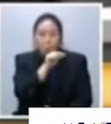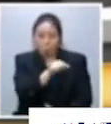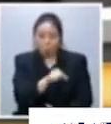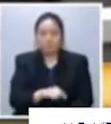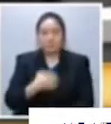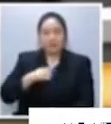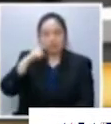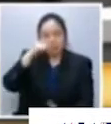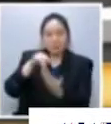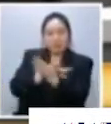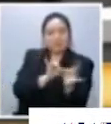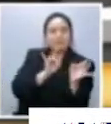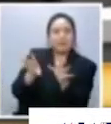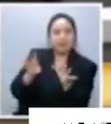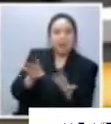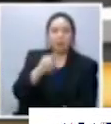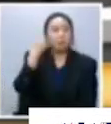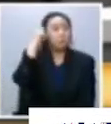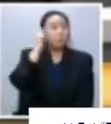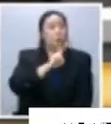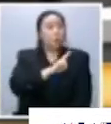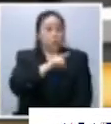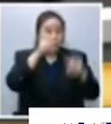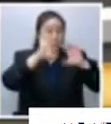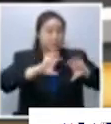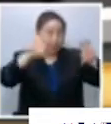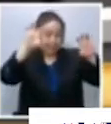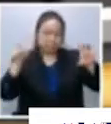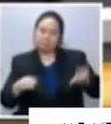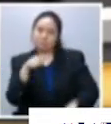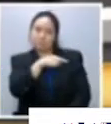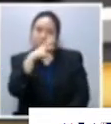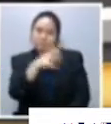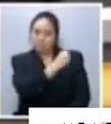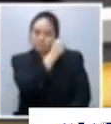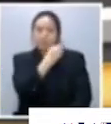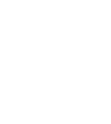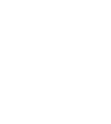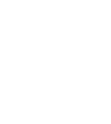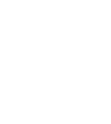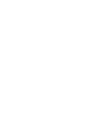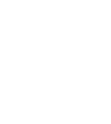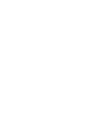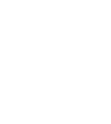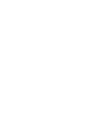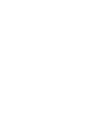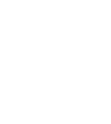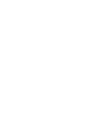ดยไม่รู้ตัวแม้แต่เขาจะเป็นข้าราชการในสังกัดของรัฐมนตรีคนนั้นกลับขอบพระคุณครับท่านประธาน